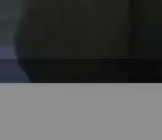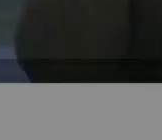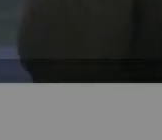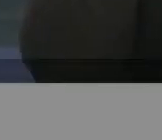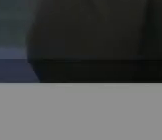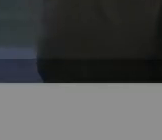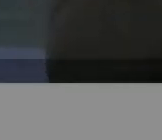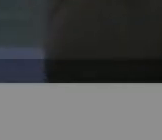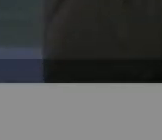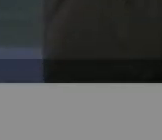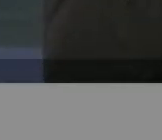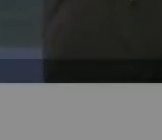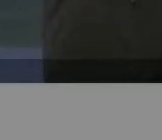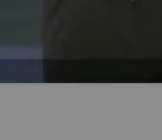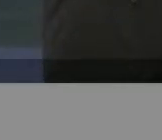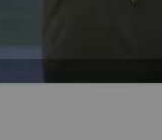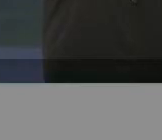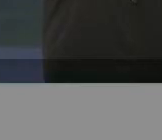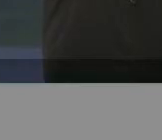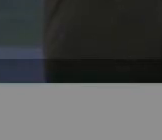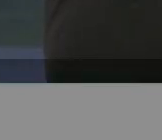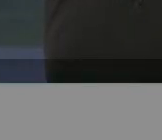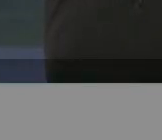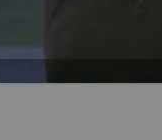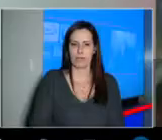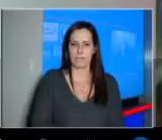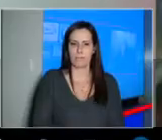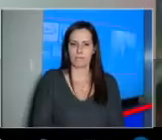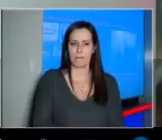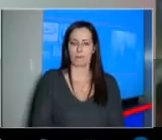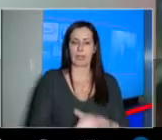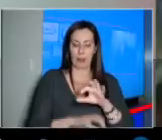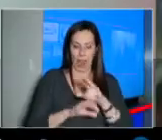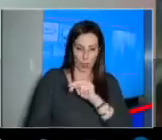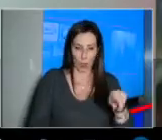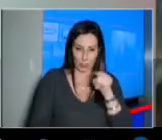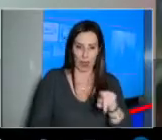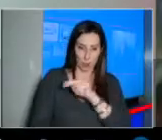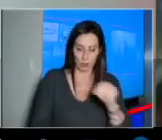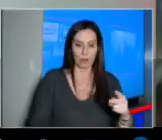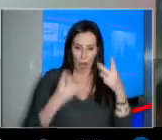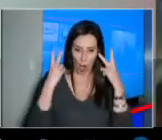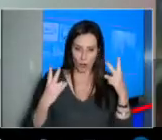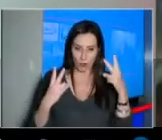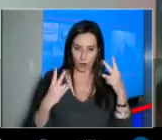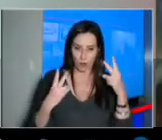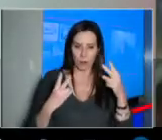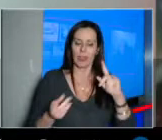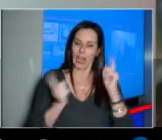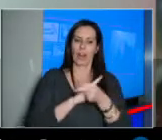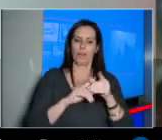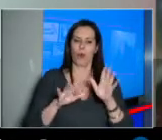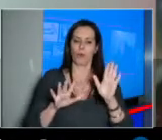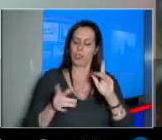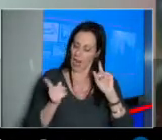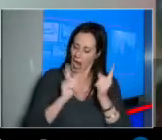שומע על הדברים האלה? זה לא מעניין אף אחד. אם אנחנו נתחיל לדבר על הנושאים האלה, ואלו יהיו הנושאים החשובים, האליטות יתחלפו.